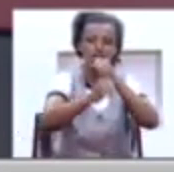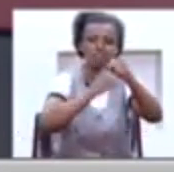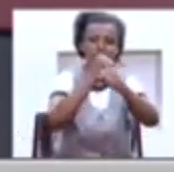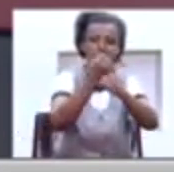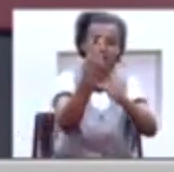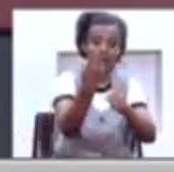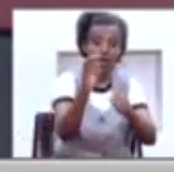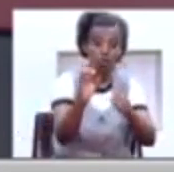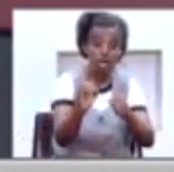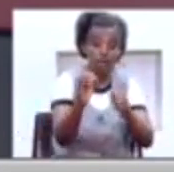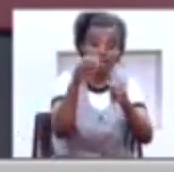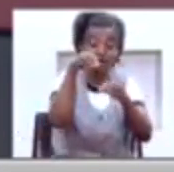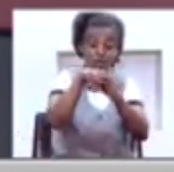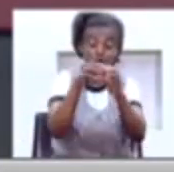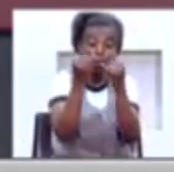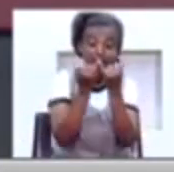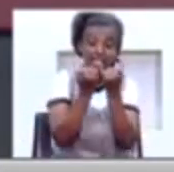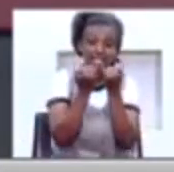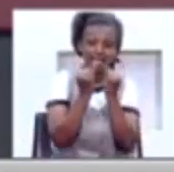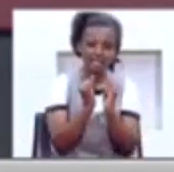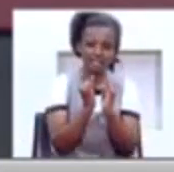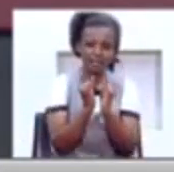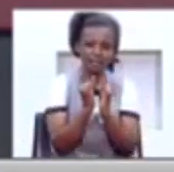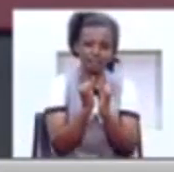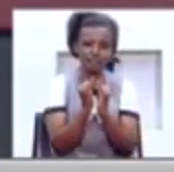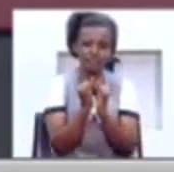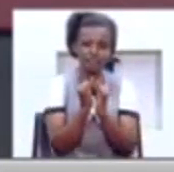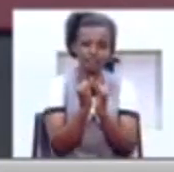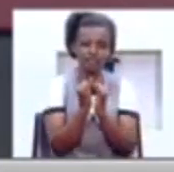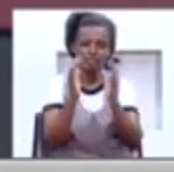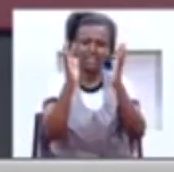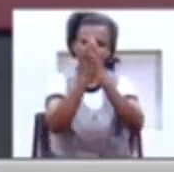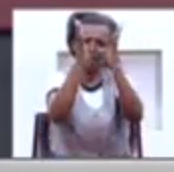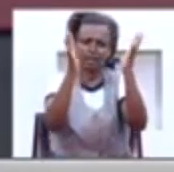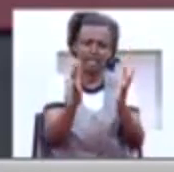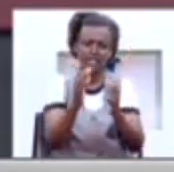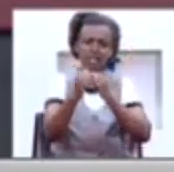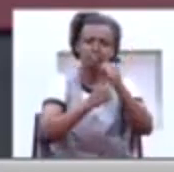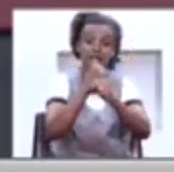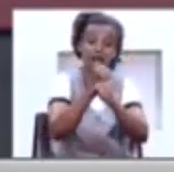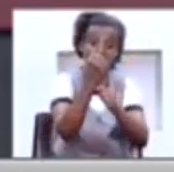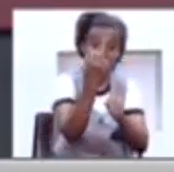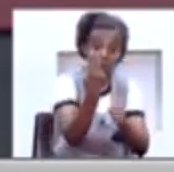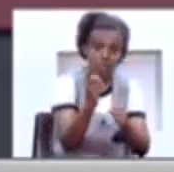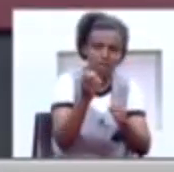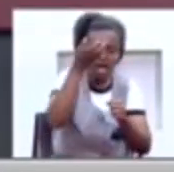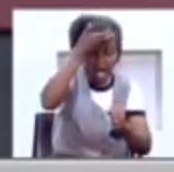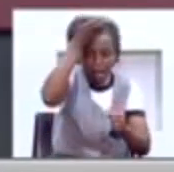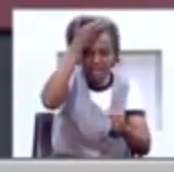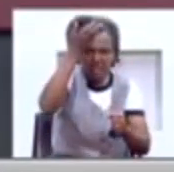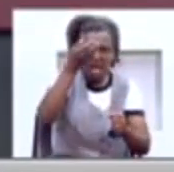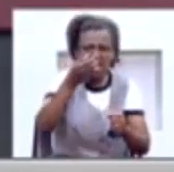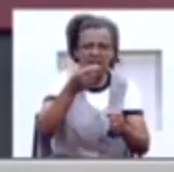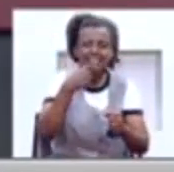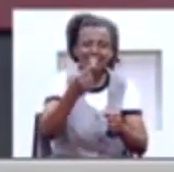20 rumaze mu bwigenge umva isabukuru y'imyaka 20 ni isabukuru ikomeye cyane yego Habyarimana rero agaruka ku mpamvu zituma abatutsi